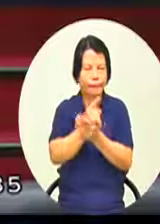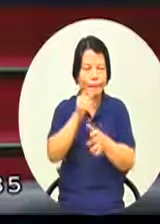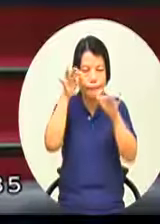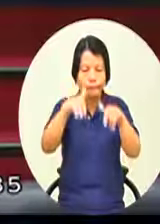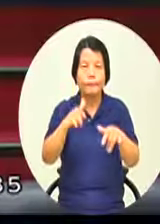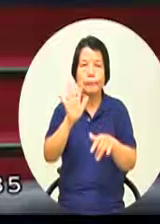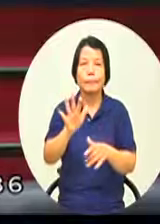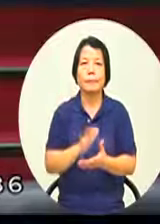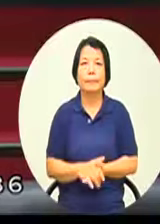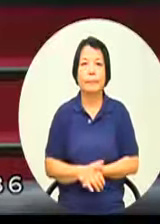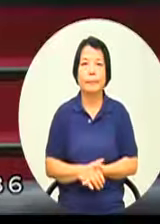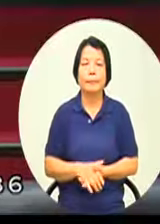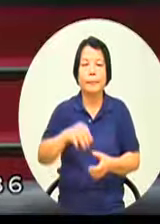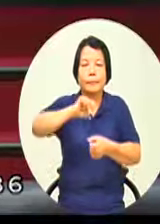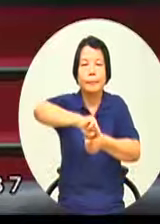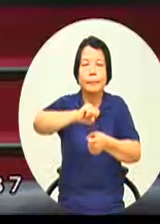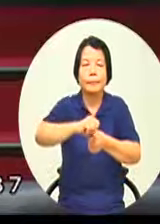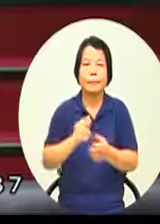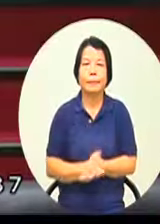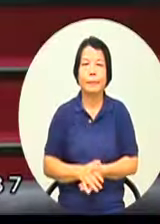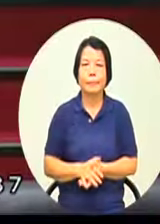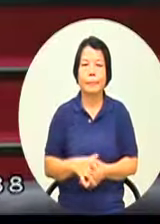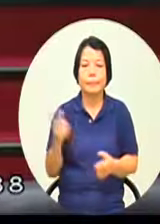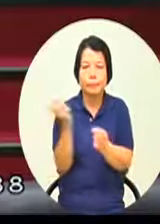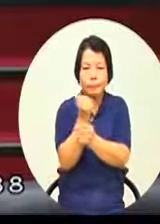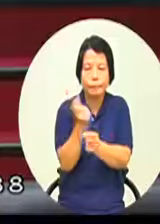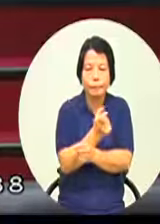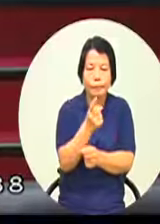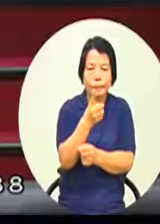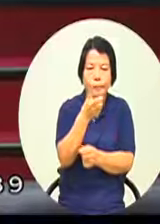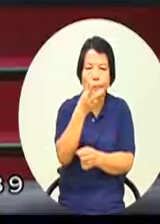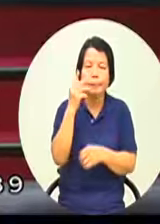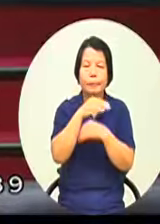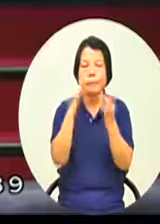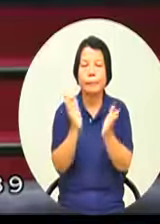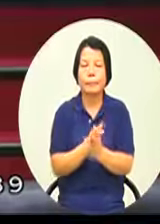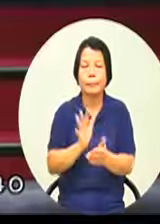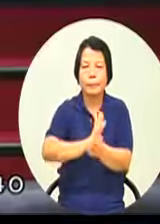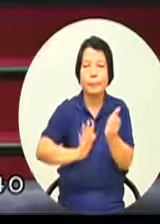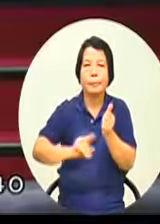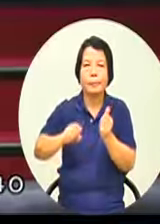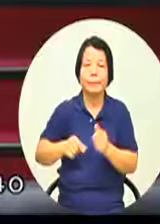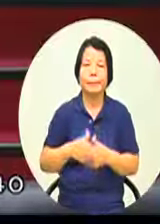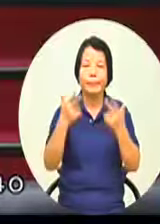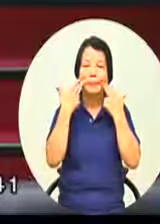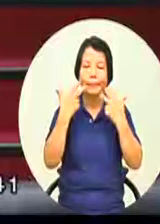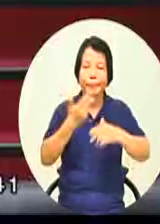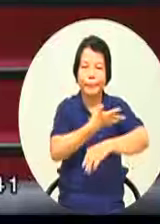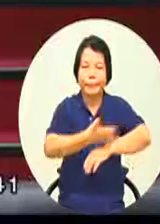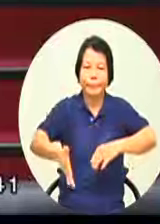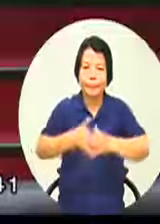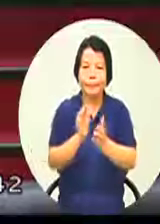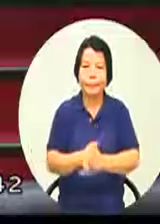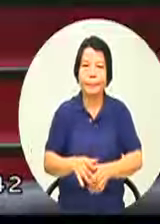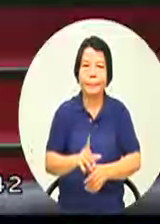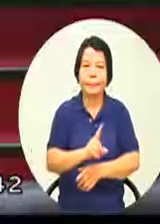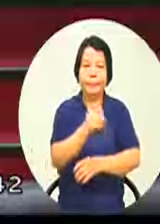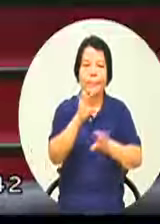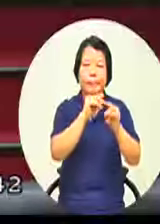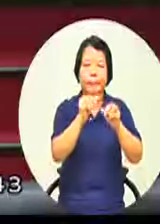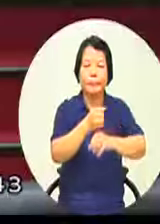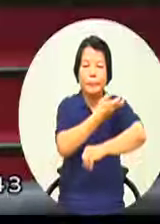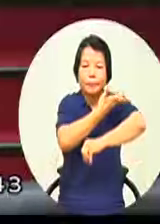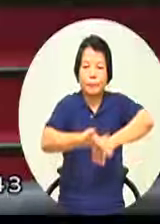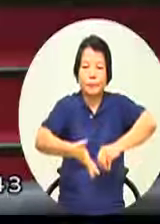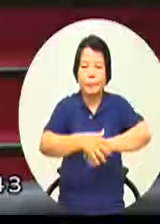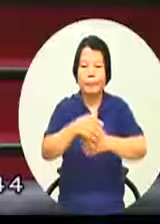再加上几个接二连三的这个台风哦，造成我们野溪冲下来的这个土石哦，真的很